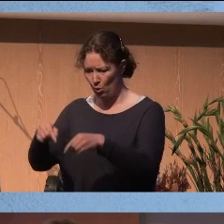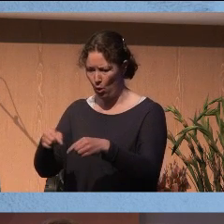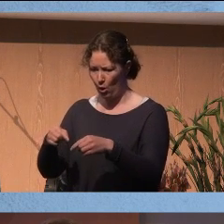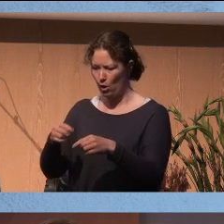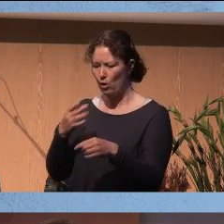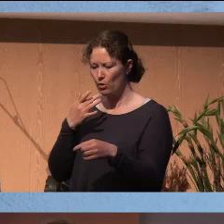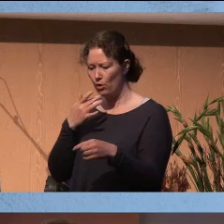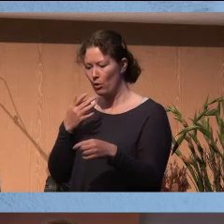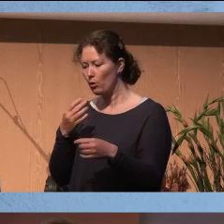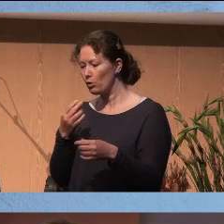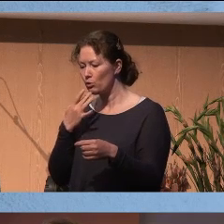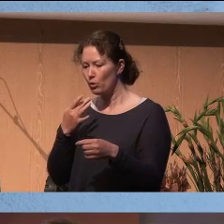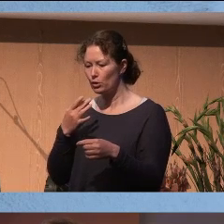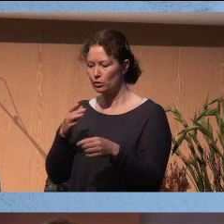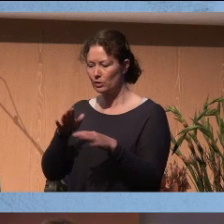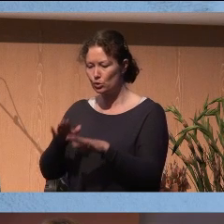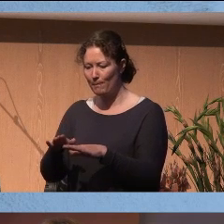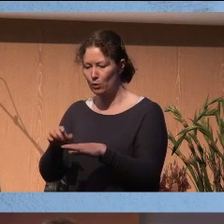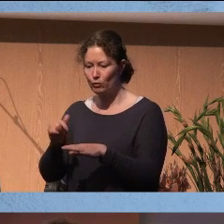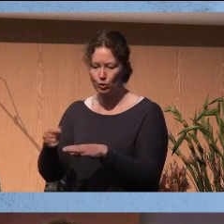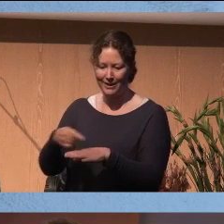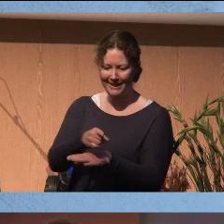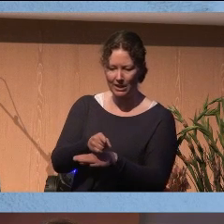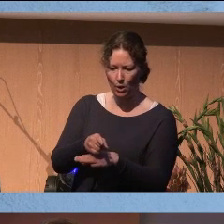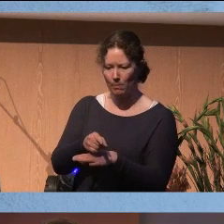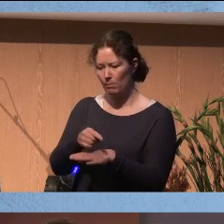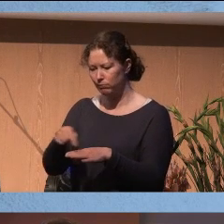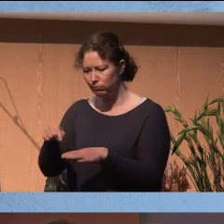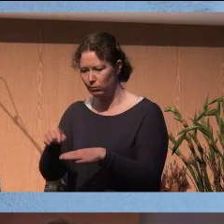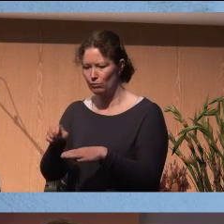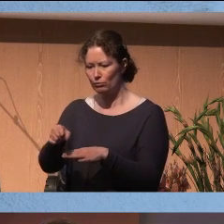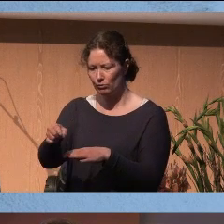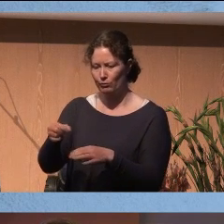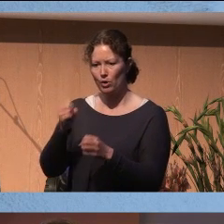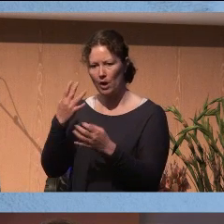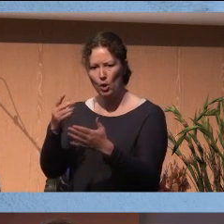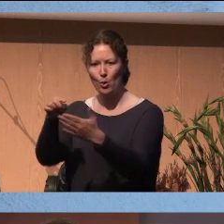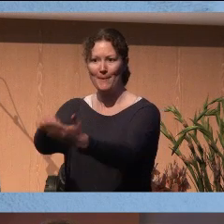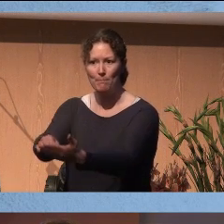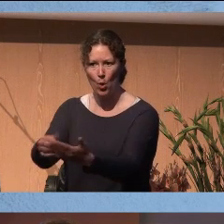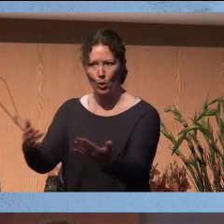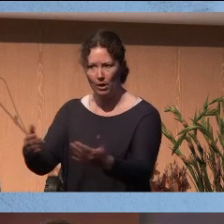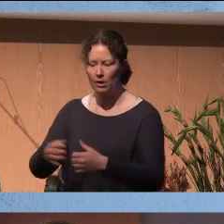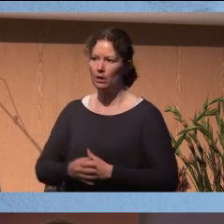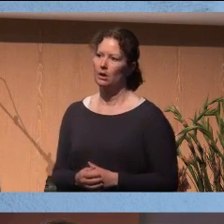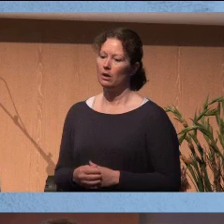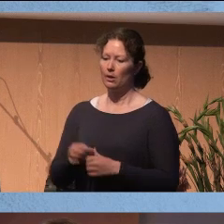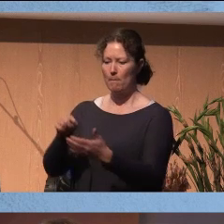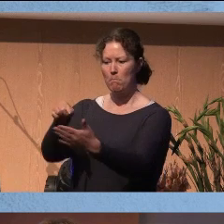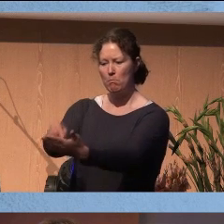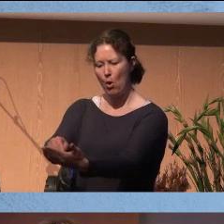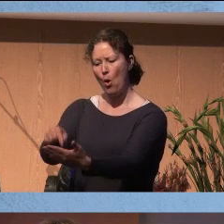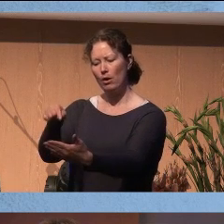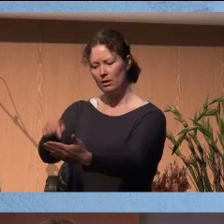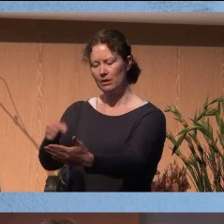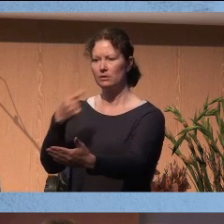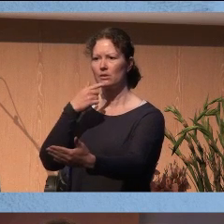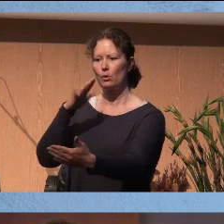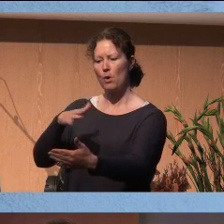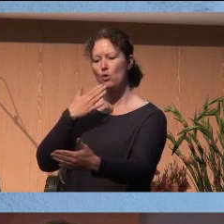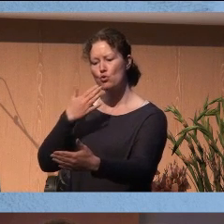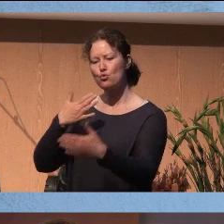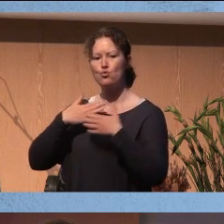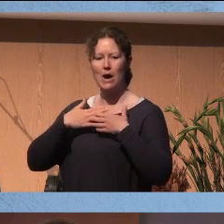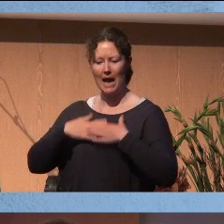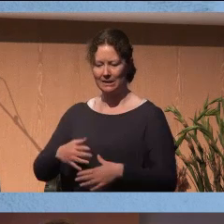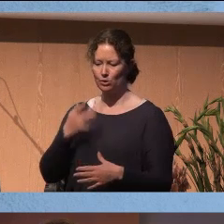stopppunkter du skal innom på veien for å komme I mål. Et mål som handler om å ha god helse etter